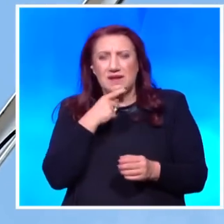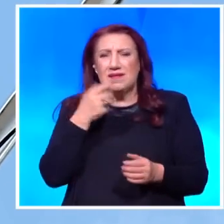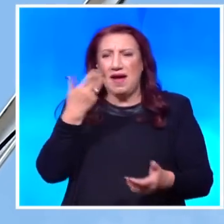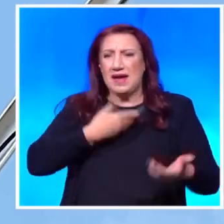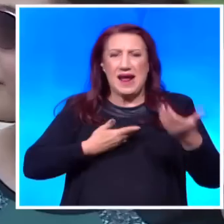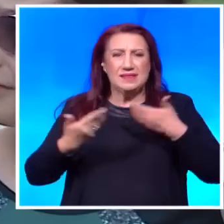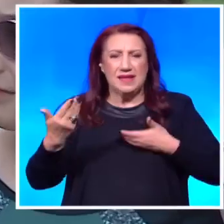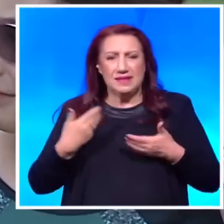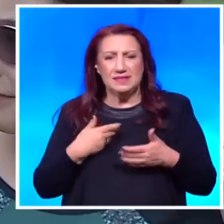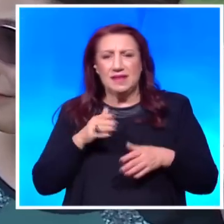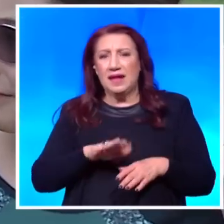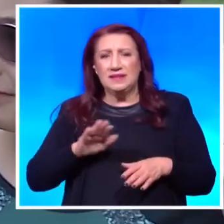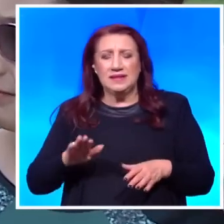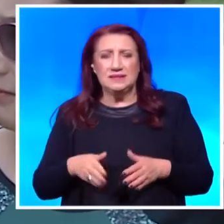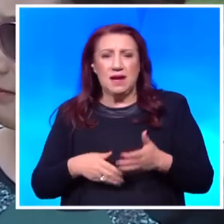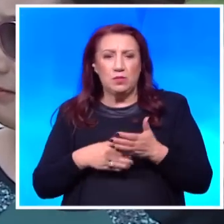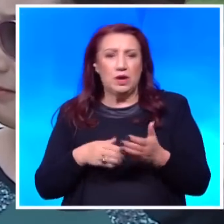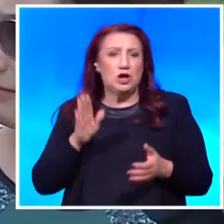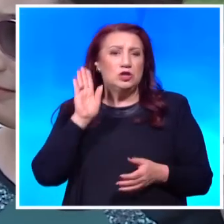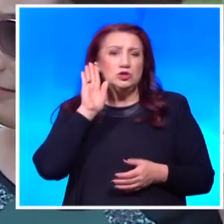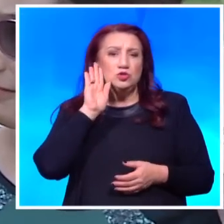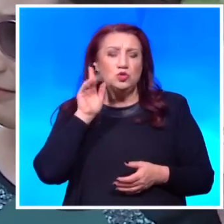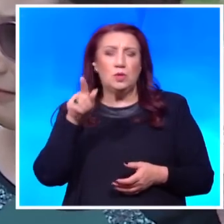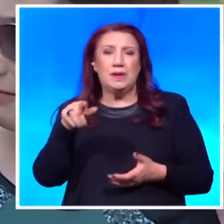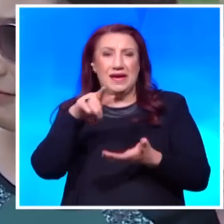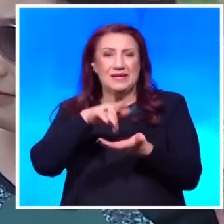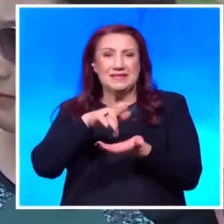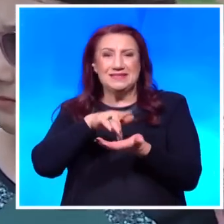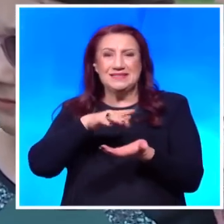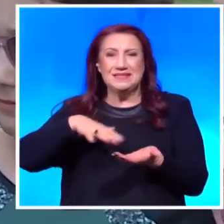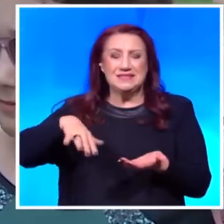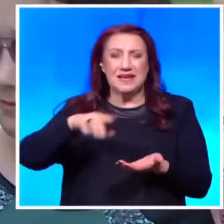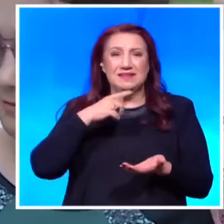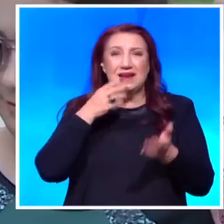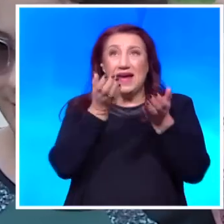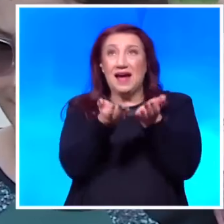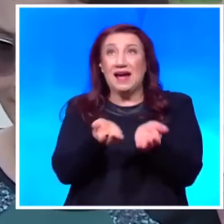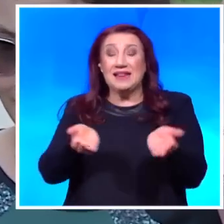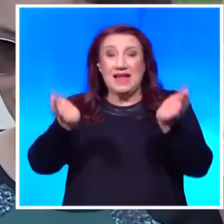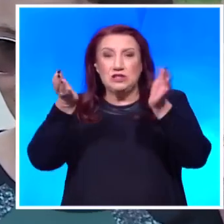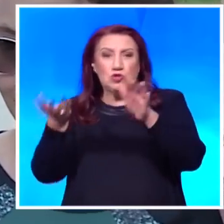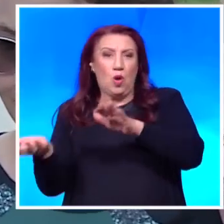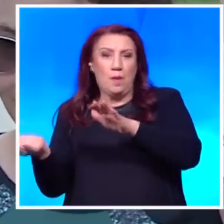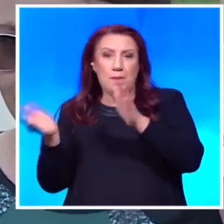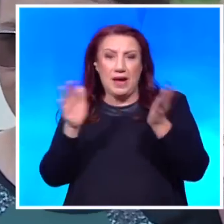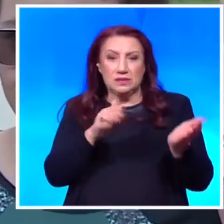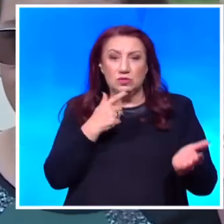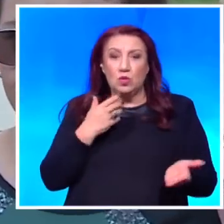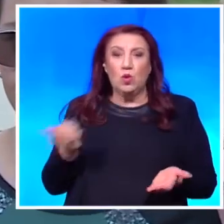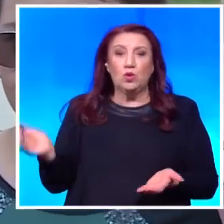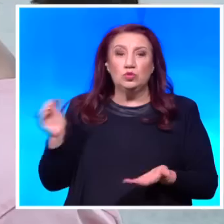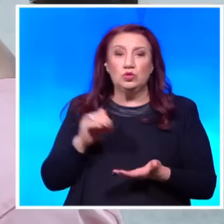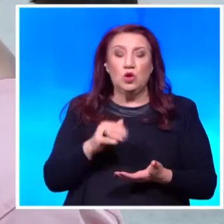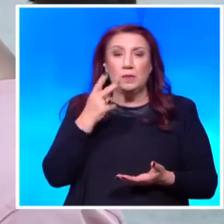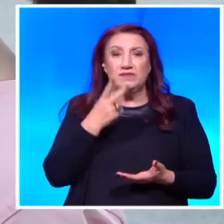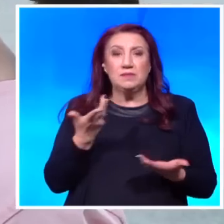деца. Чухме на центъра, че Драго и Драга, гнездото им е паднало и дойдехме тук да видим какво